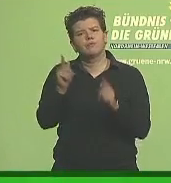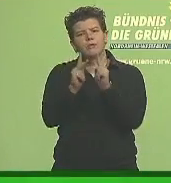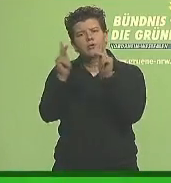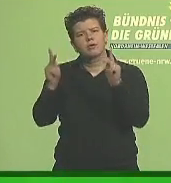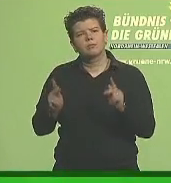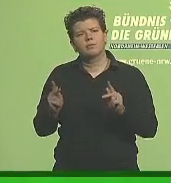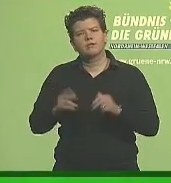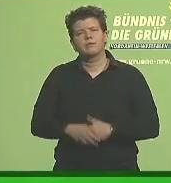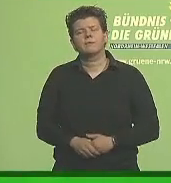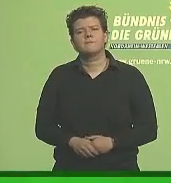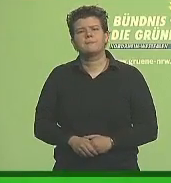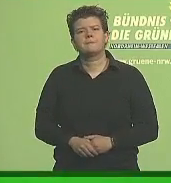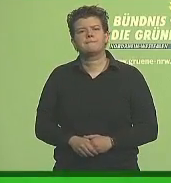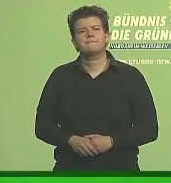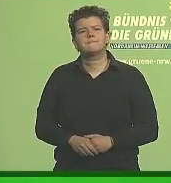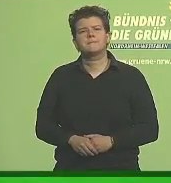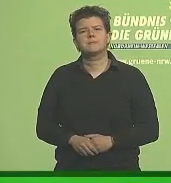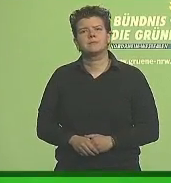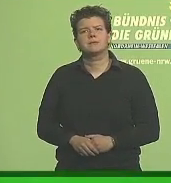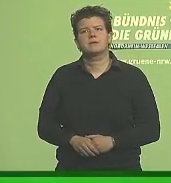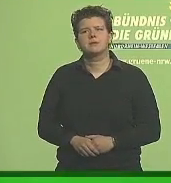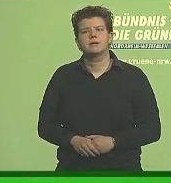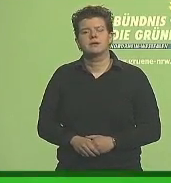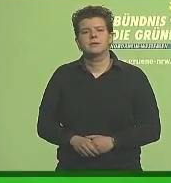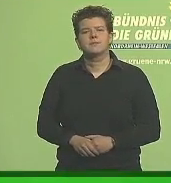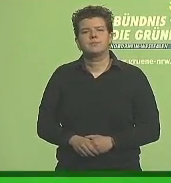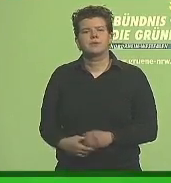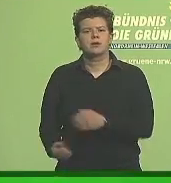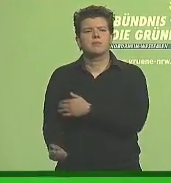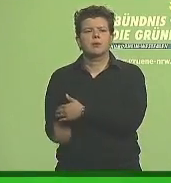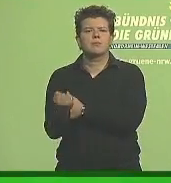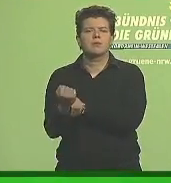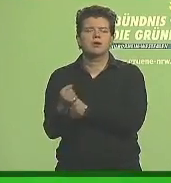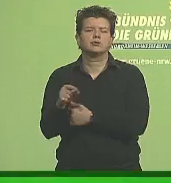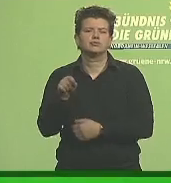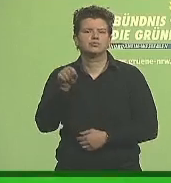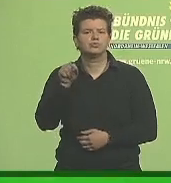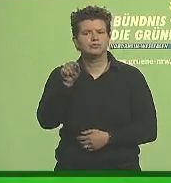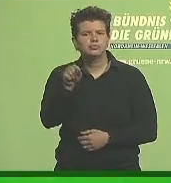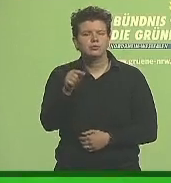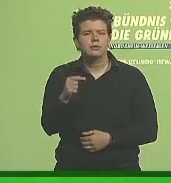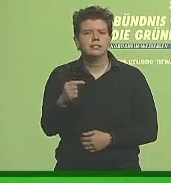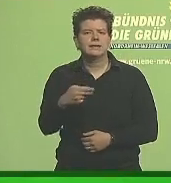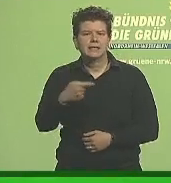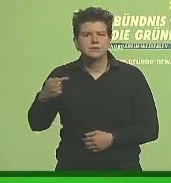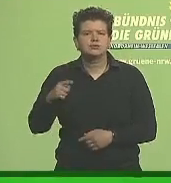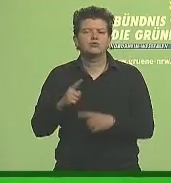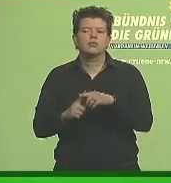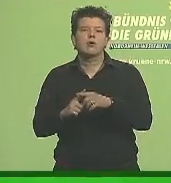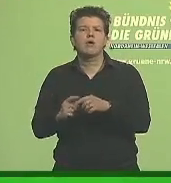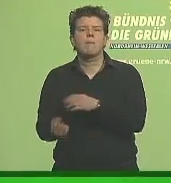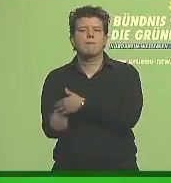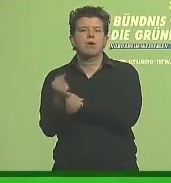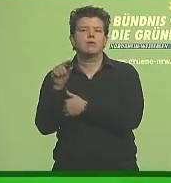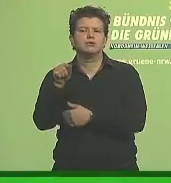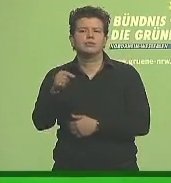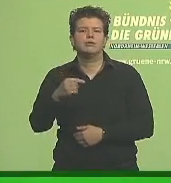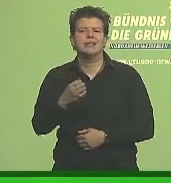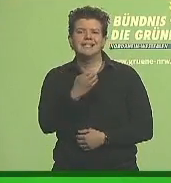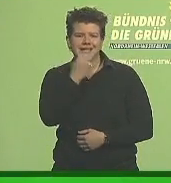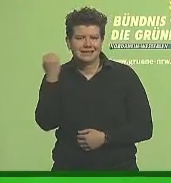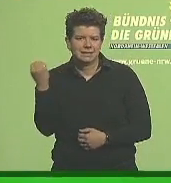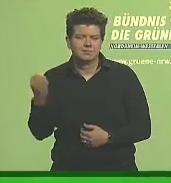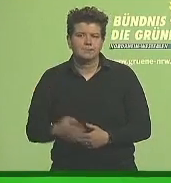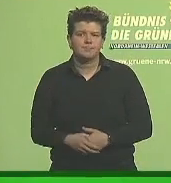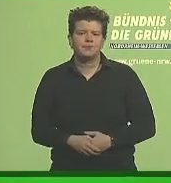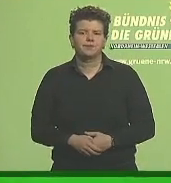to Gas sowie Power to Heat und an den Ausbau des Potenzials von Pumpspeicherkraftwerken. Ich